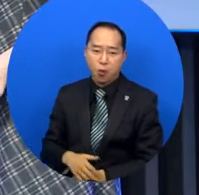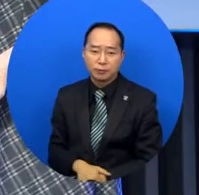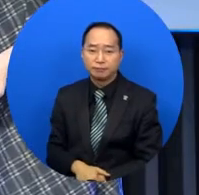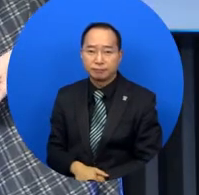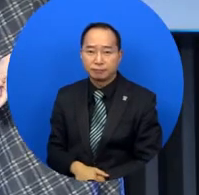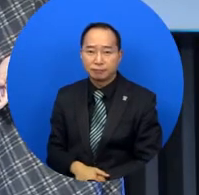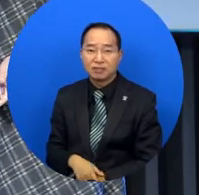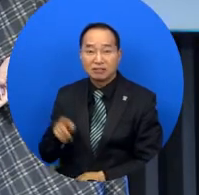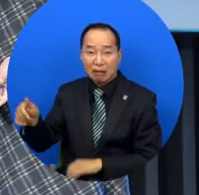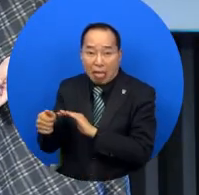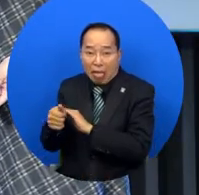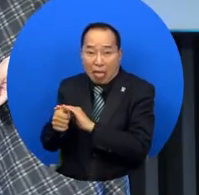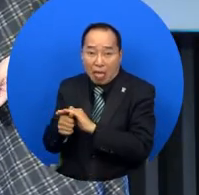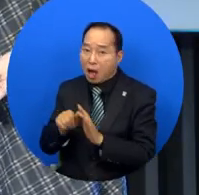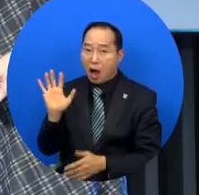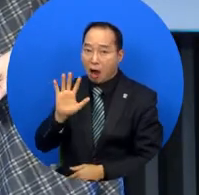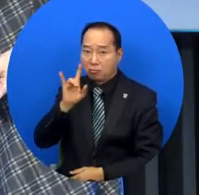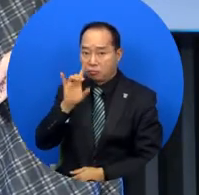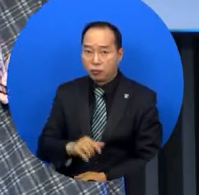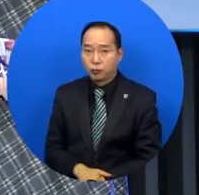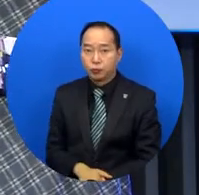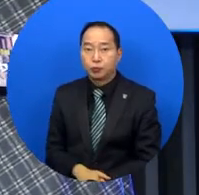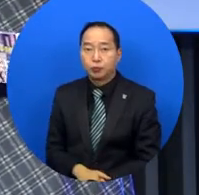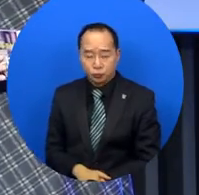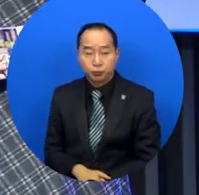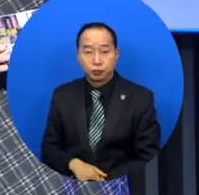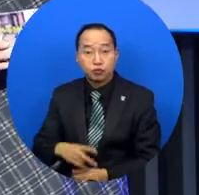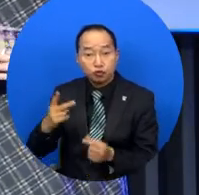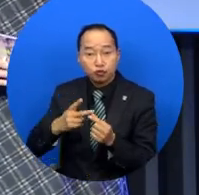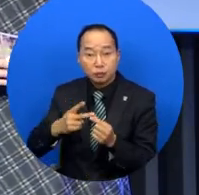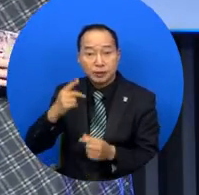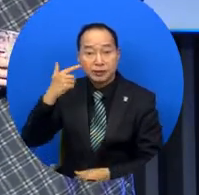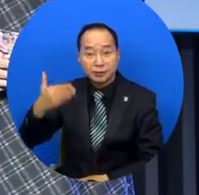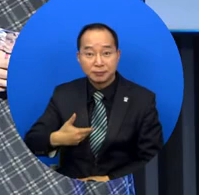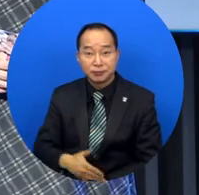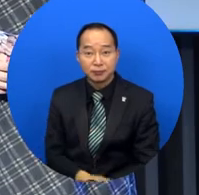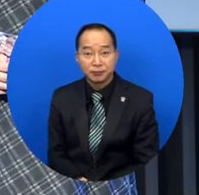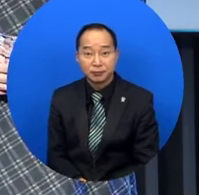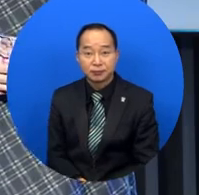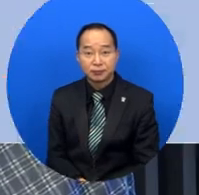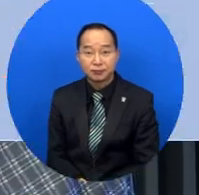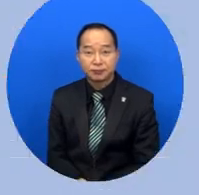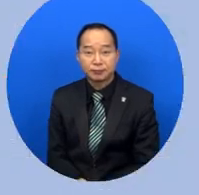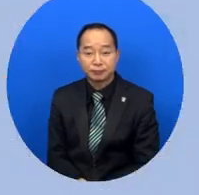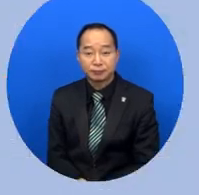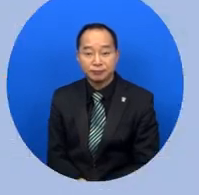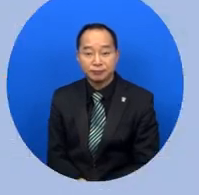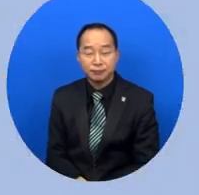도전하셨군요. 거기서 움츠려들면 안 돼요. 자, 두 번째 질문 받아볼게요.